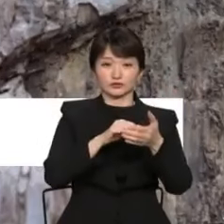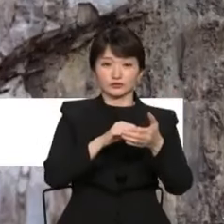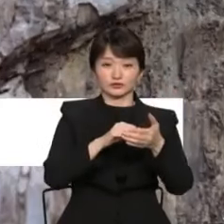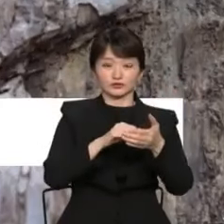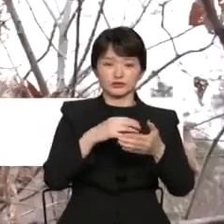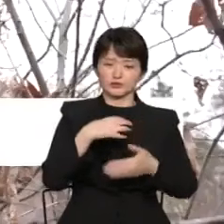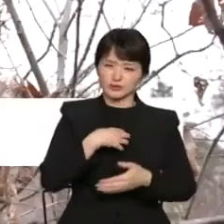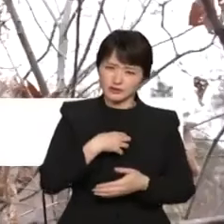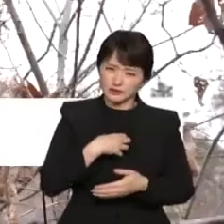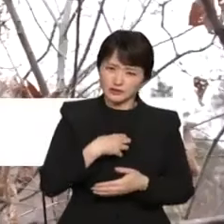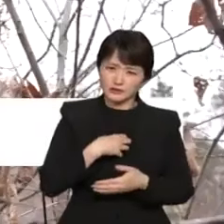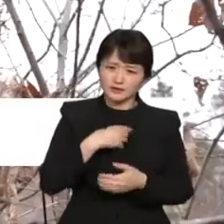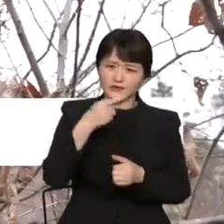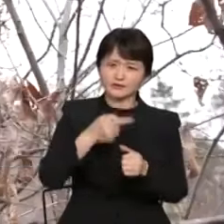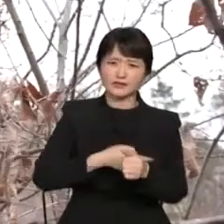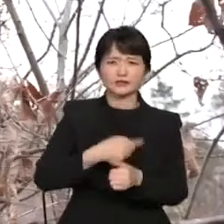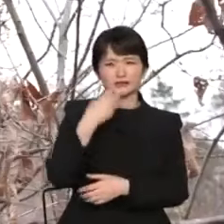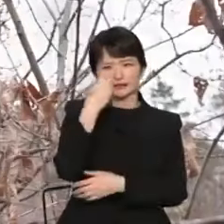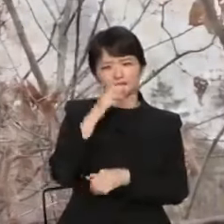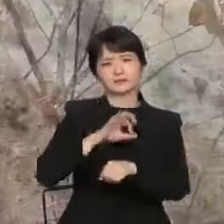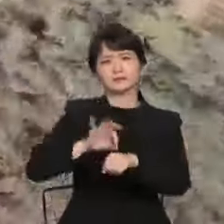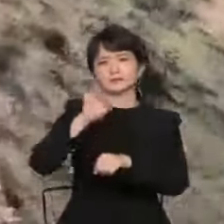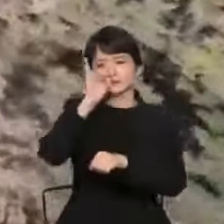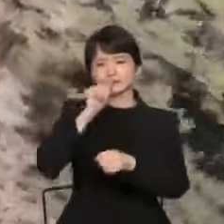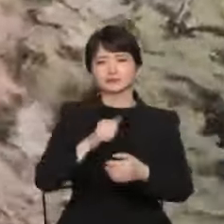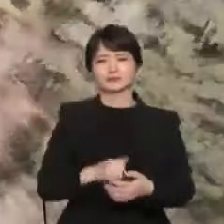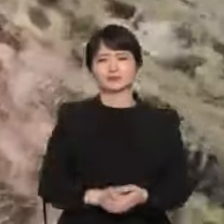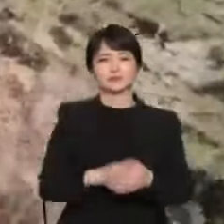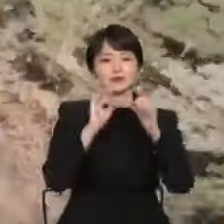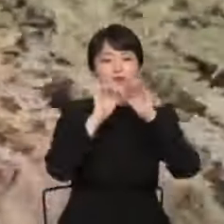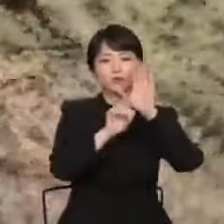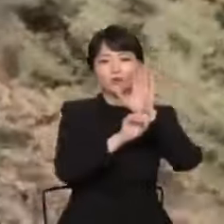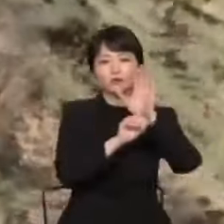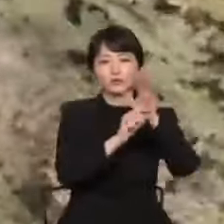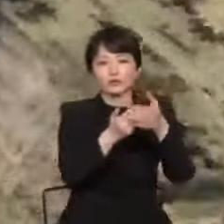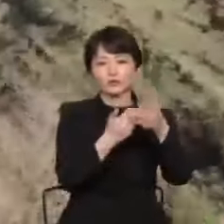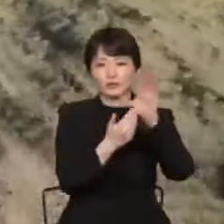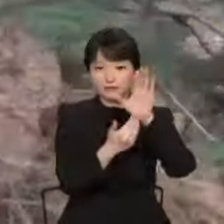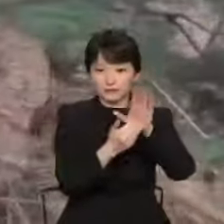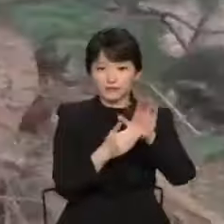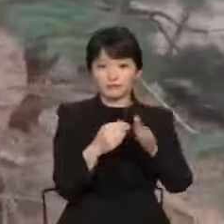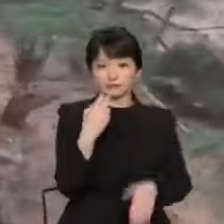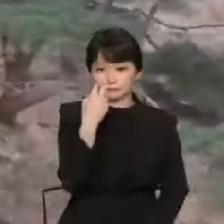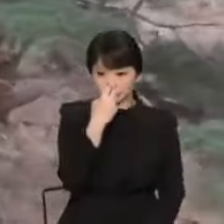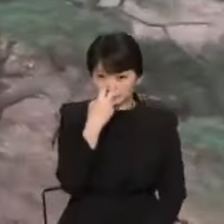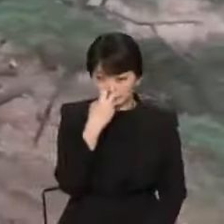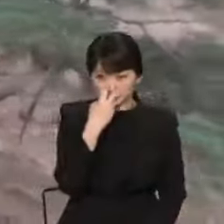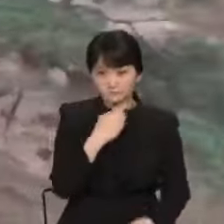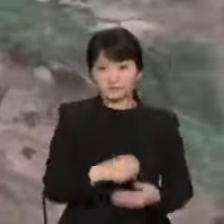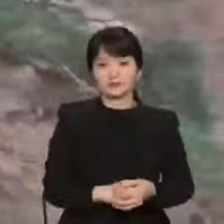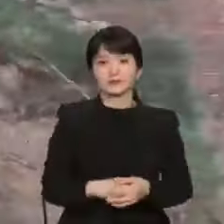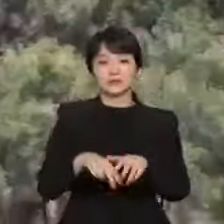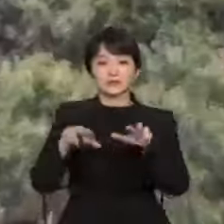부실했던 것도 거론됩니다. 홍보와 방제, 예방, 단속. 현장에서는 지금이라도 이